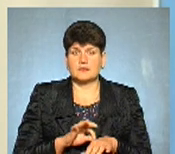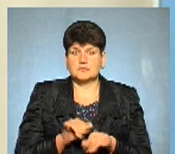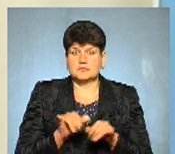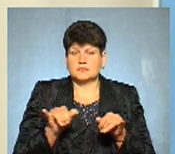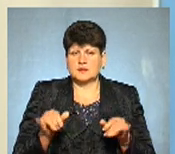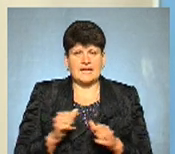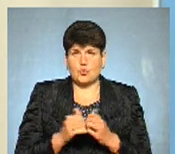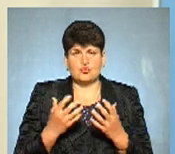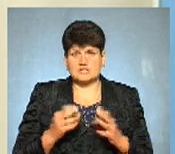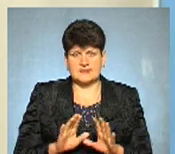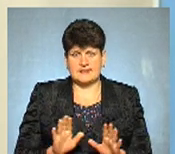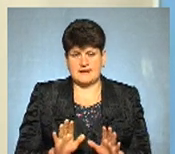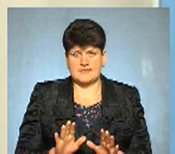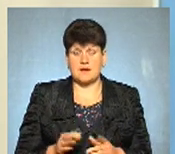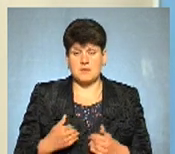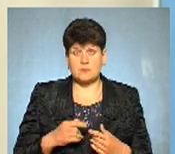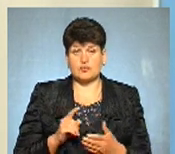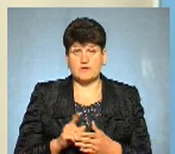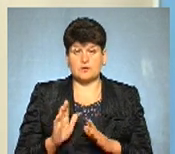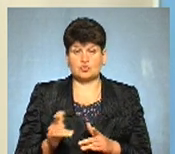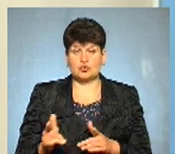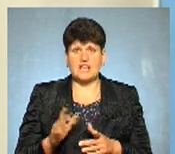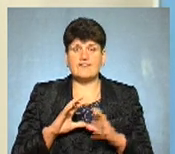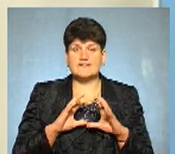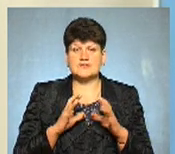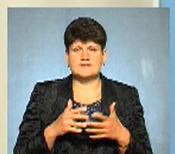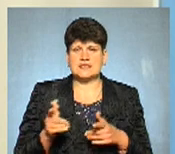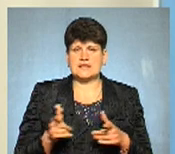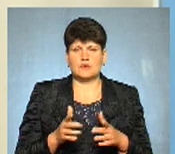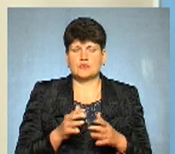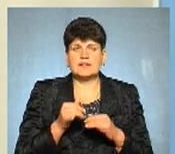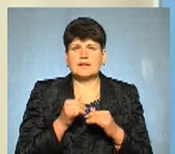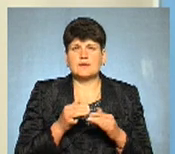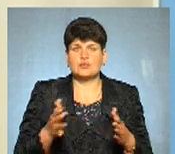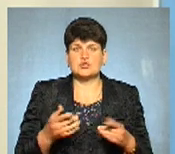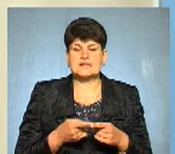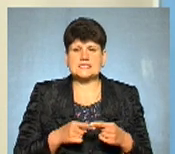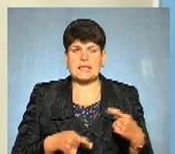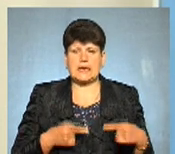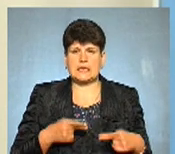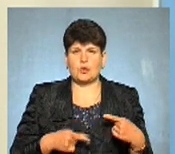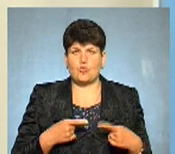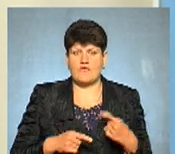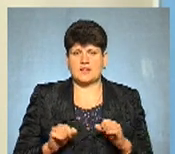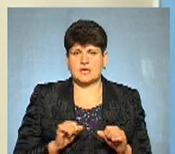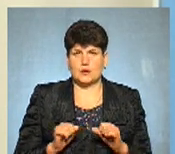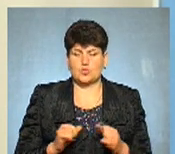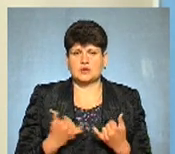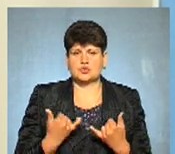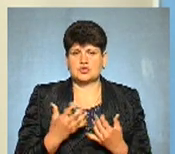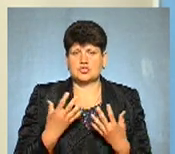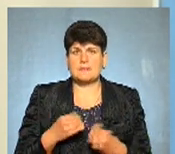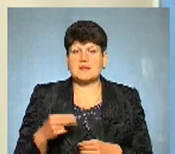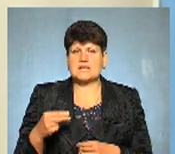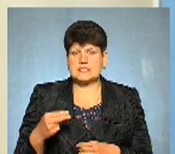І те, що ми до неї повинні бути готові, ну весь світ до неї не готовий. Тому не можна це критикувати уряд чи на сьогоднішній день президента.